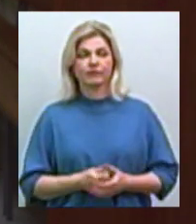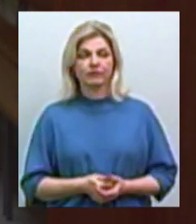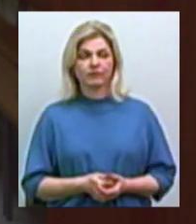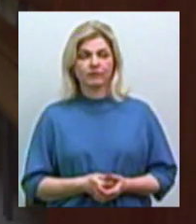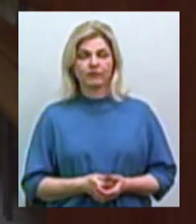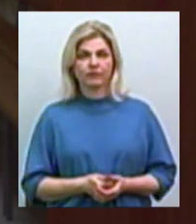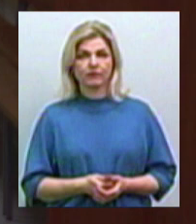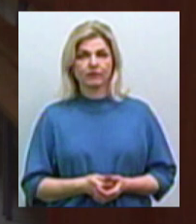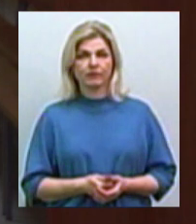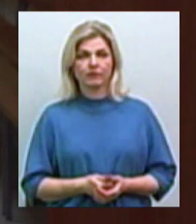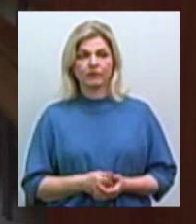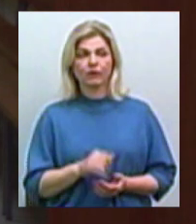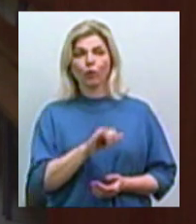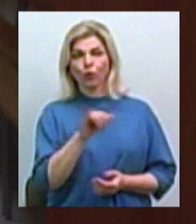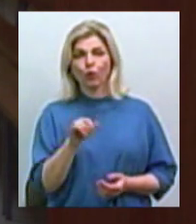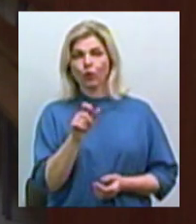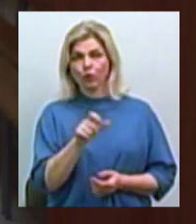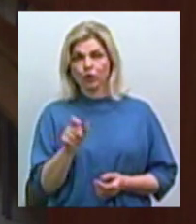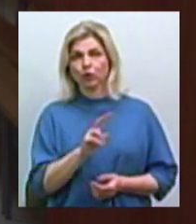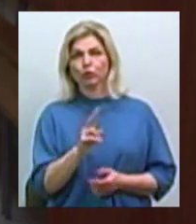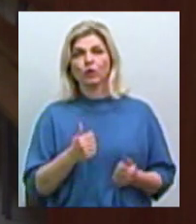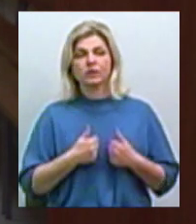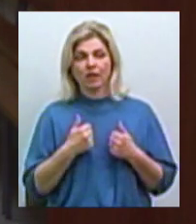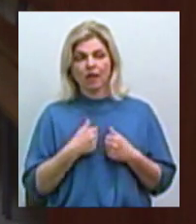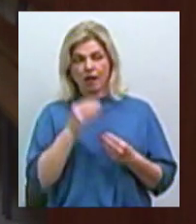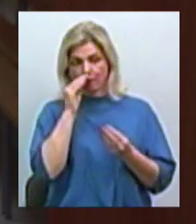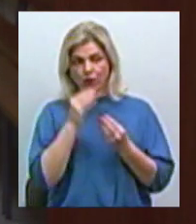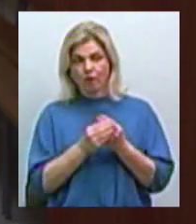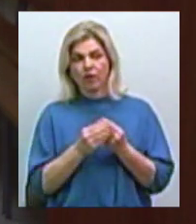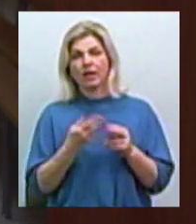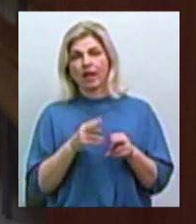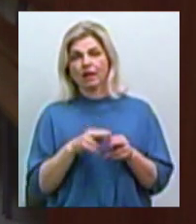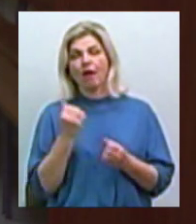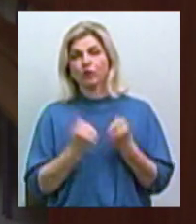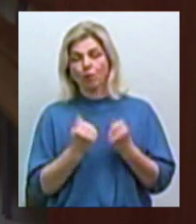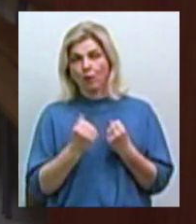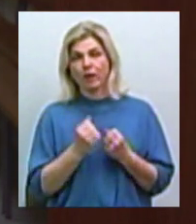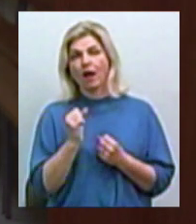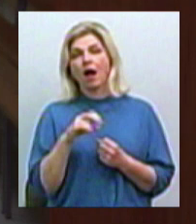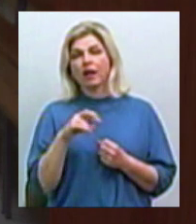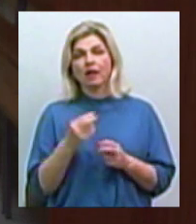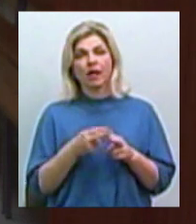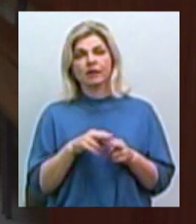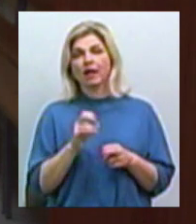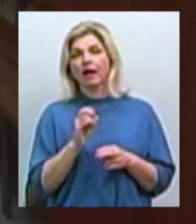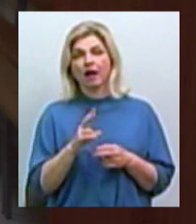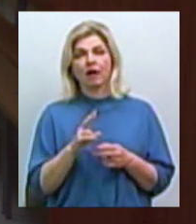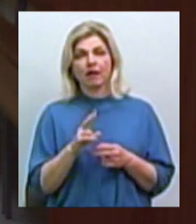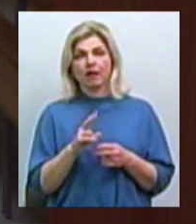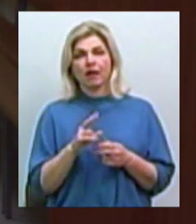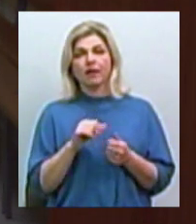у певних осіб, які намагалися приховати даний автомобіль, але це ніяким чином не